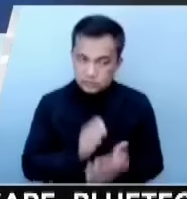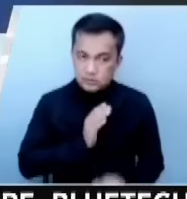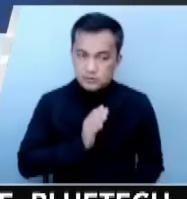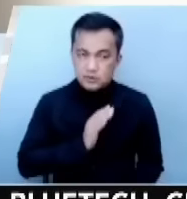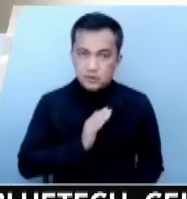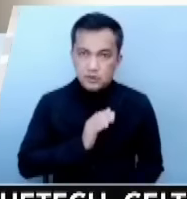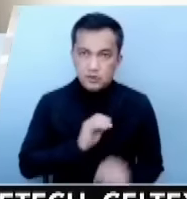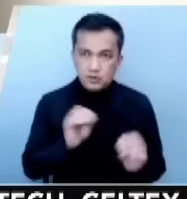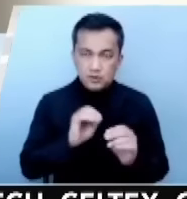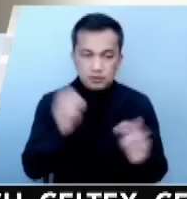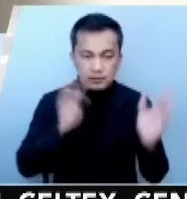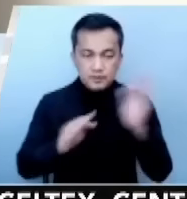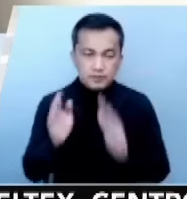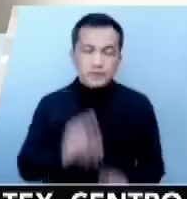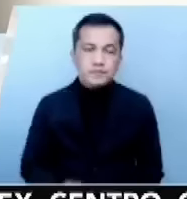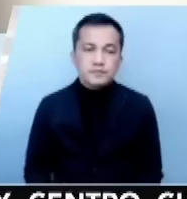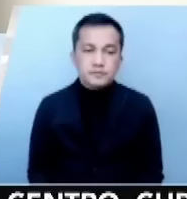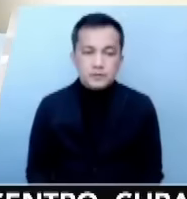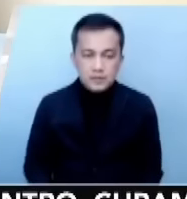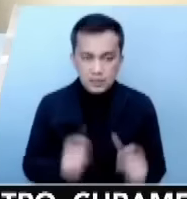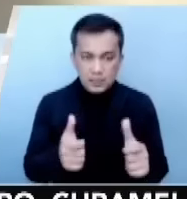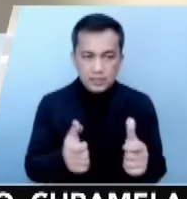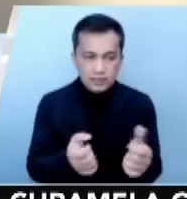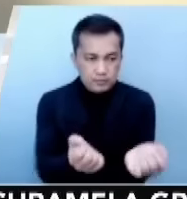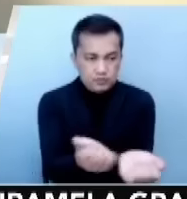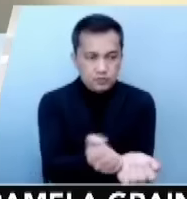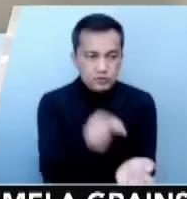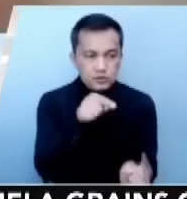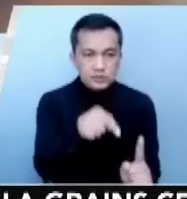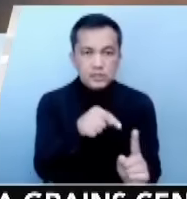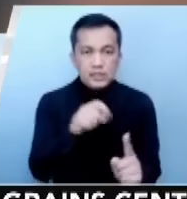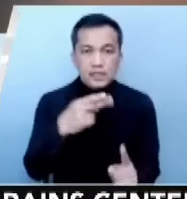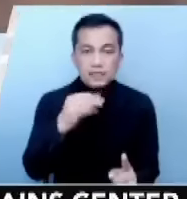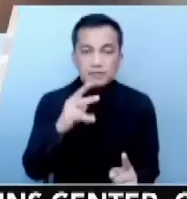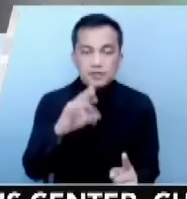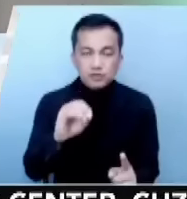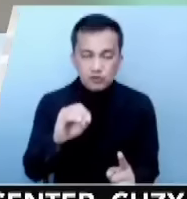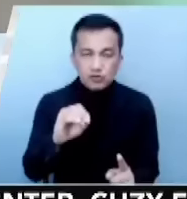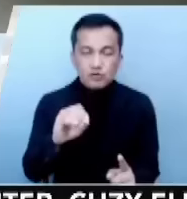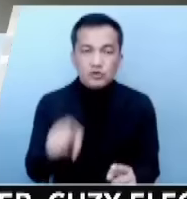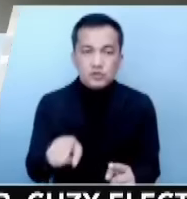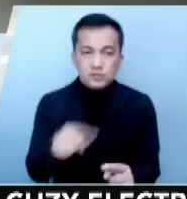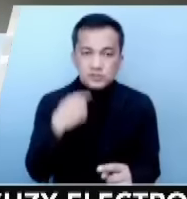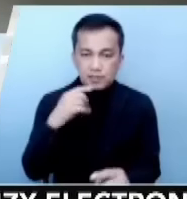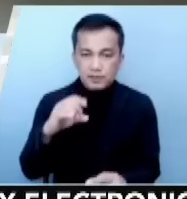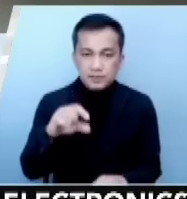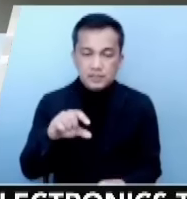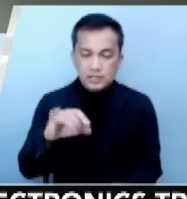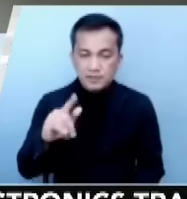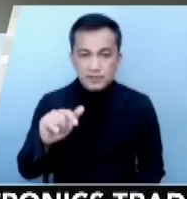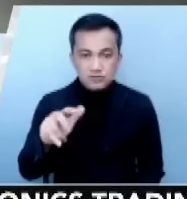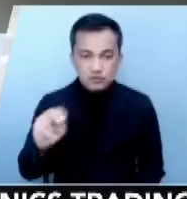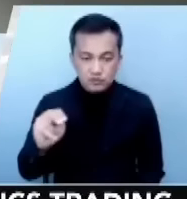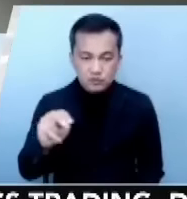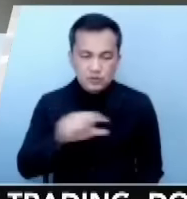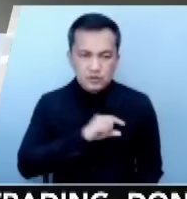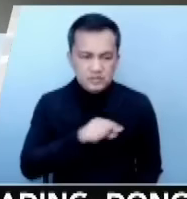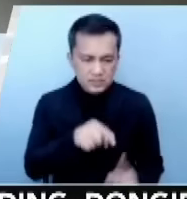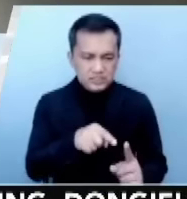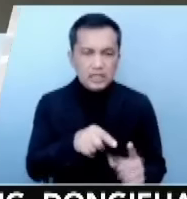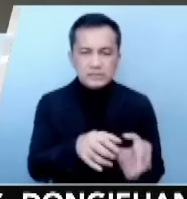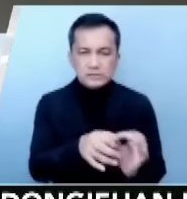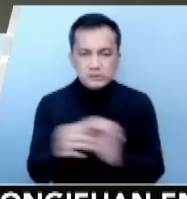problema. Agad pinusasan si Herminio Maldo ayon sa Calabarzon Police. Sangkot sa Karumaldo Malakrimen ang